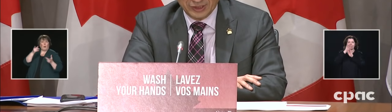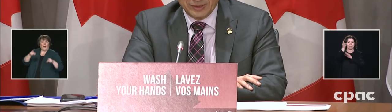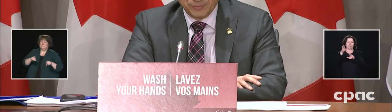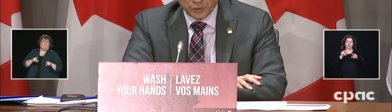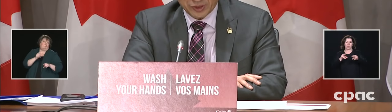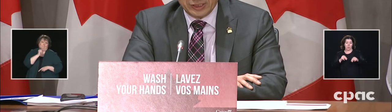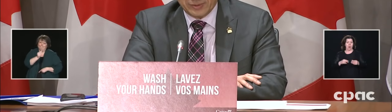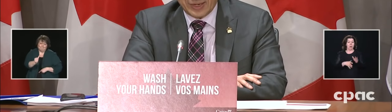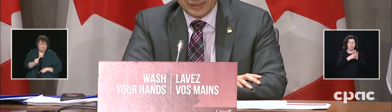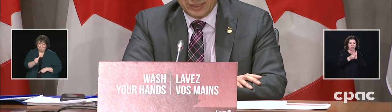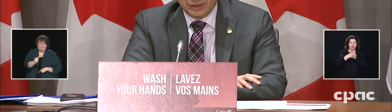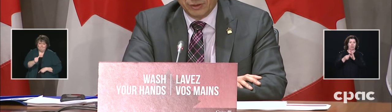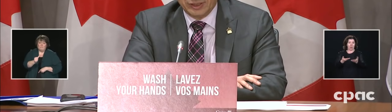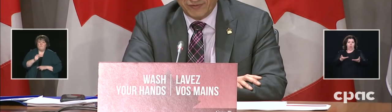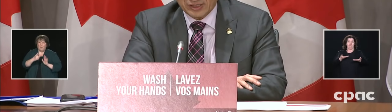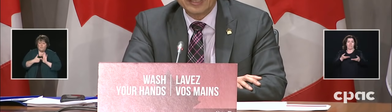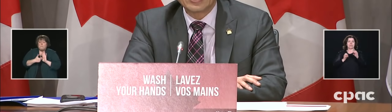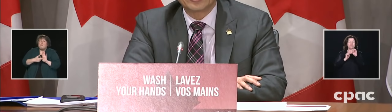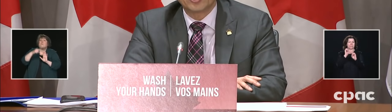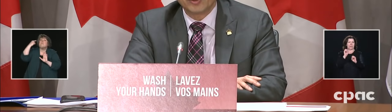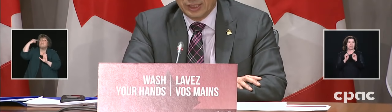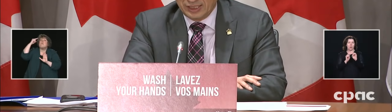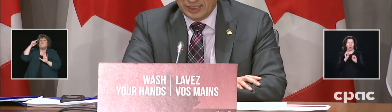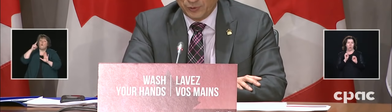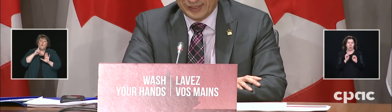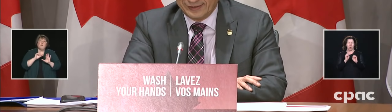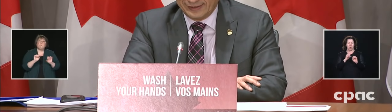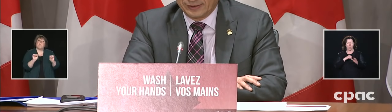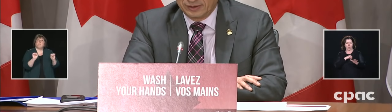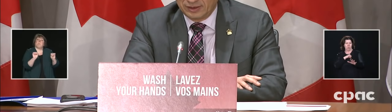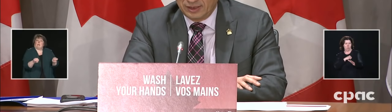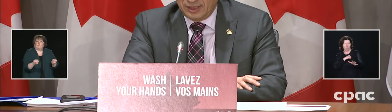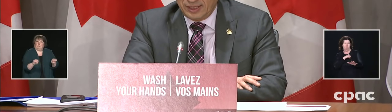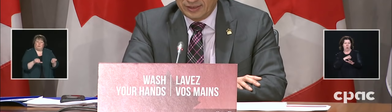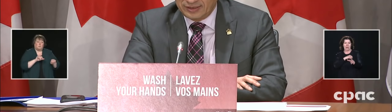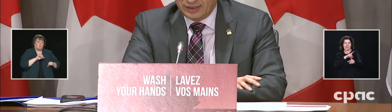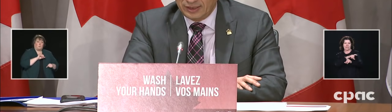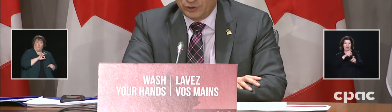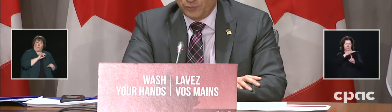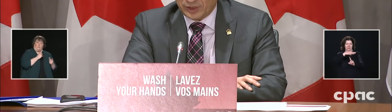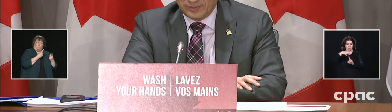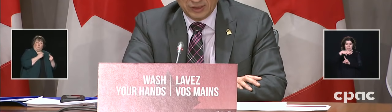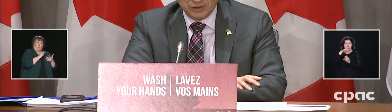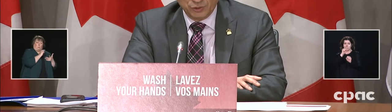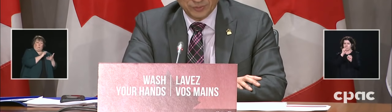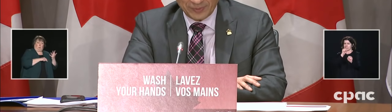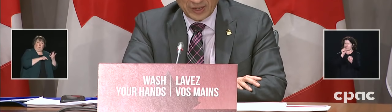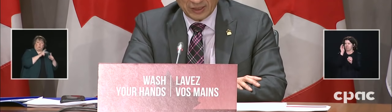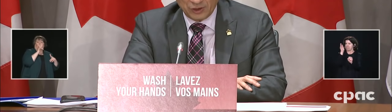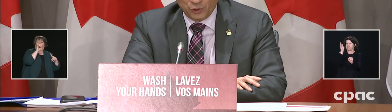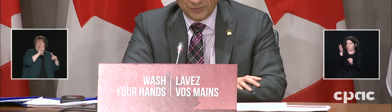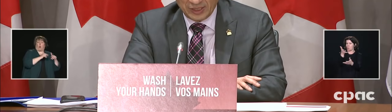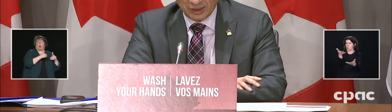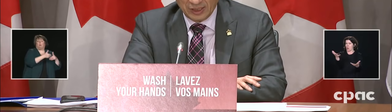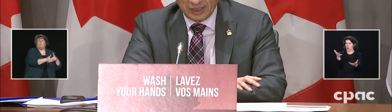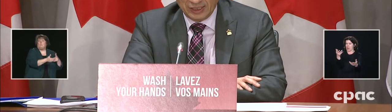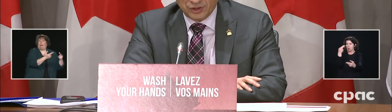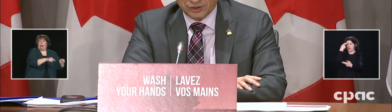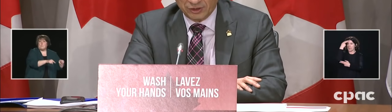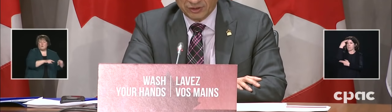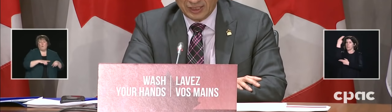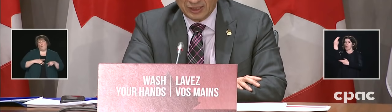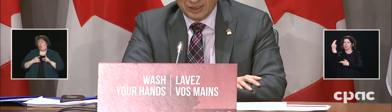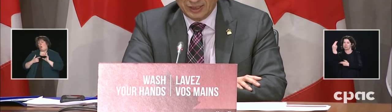de ce qui pourrait se passer dans divers scénarios hypothétiques. Ainsi, ils nous permettent de nous préparer au pire